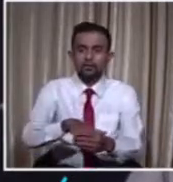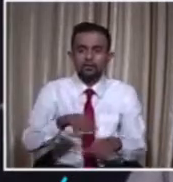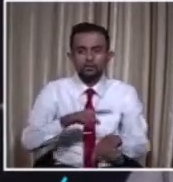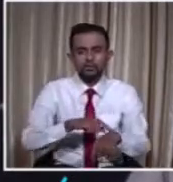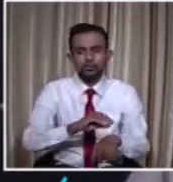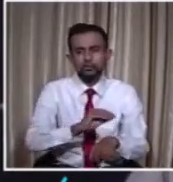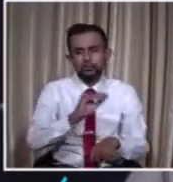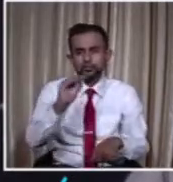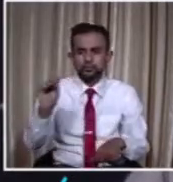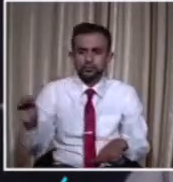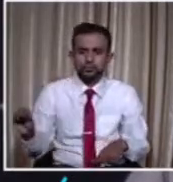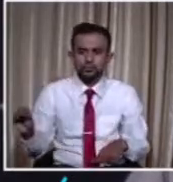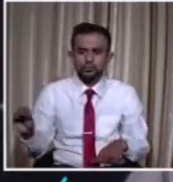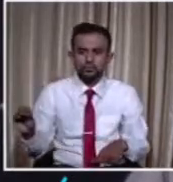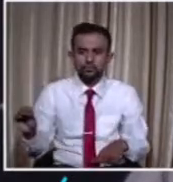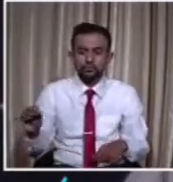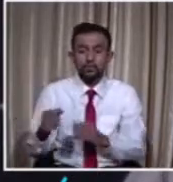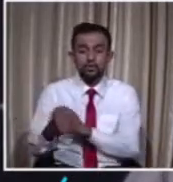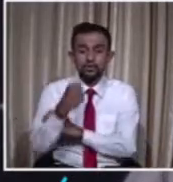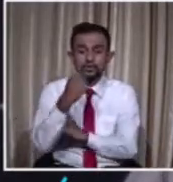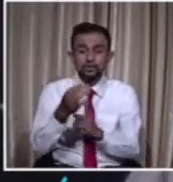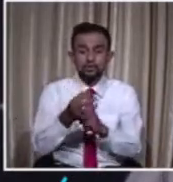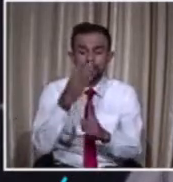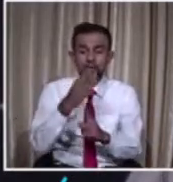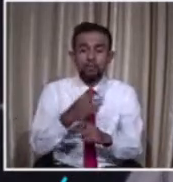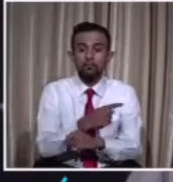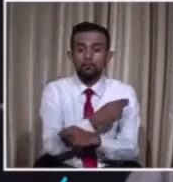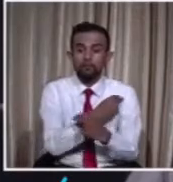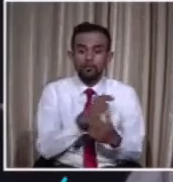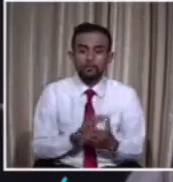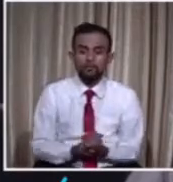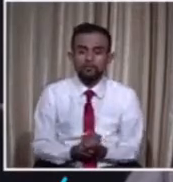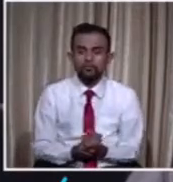වෙනවා. ඔව් විධායක ජනාධිපති ධූරේ. හා